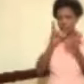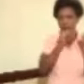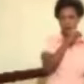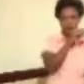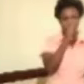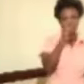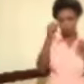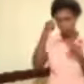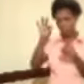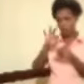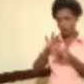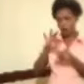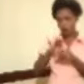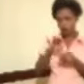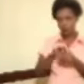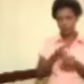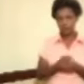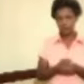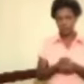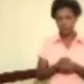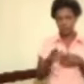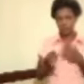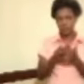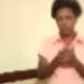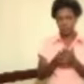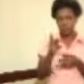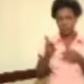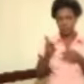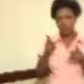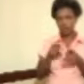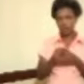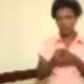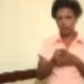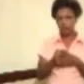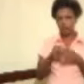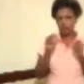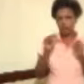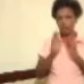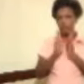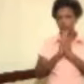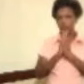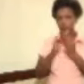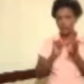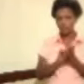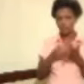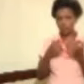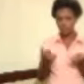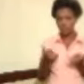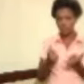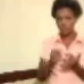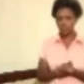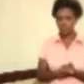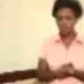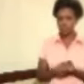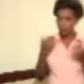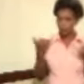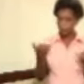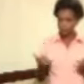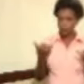bienséance, de monde bien élevé. C'est ça que je remets au campagne là.